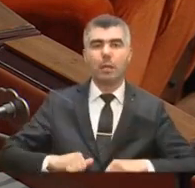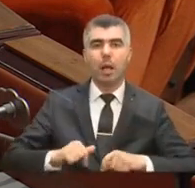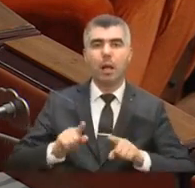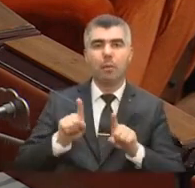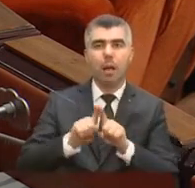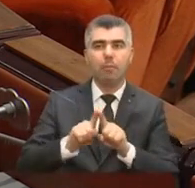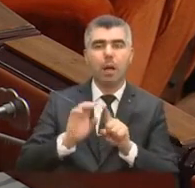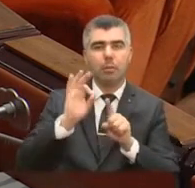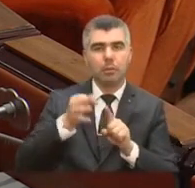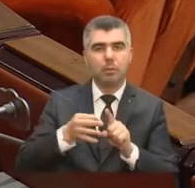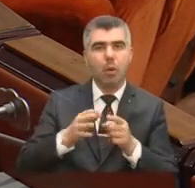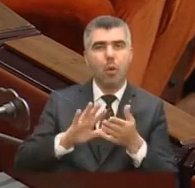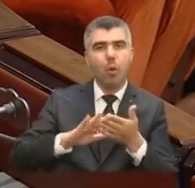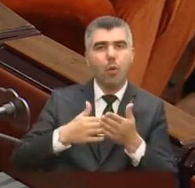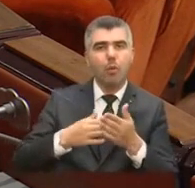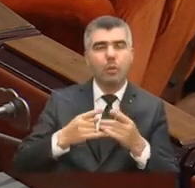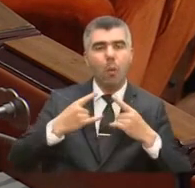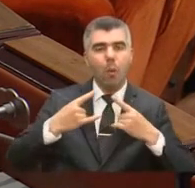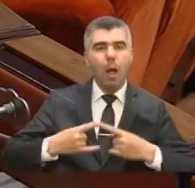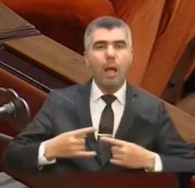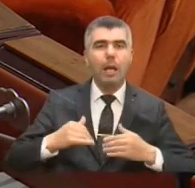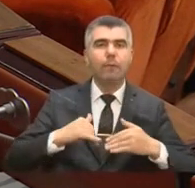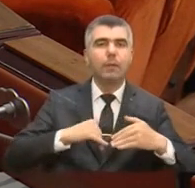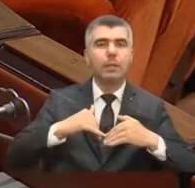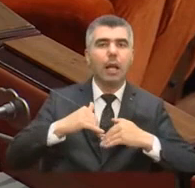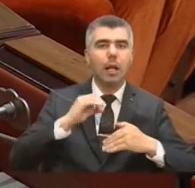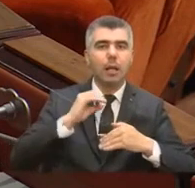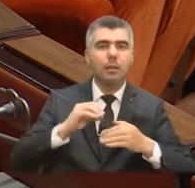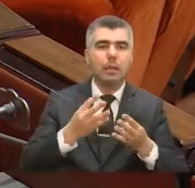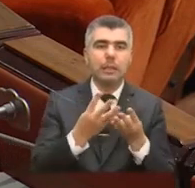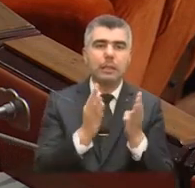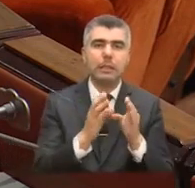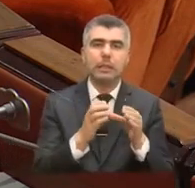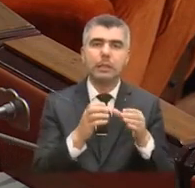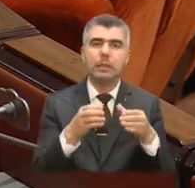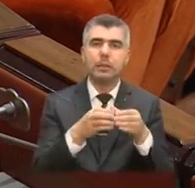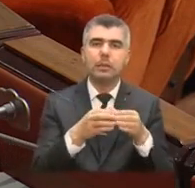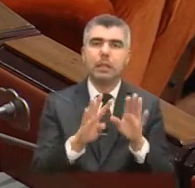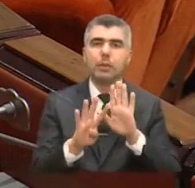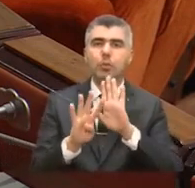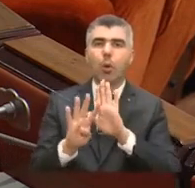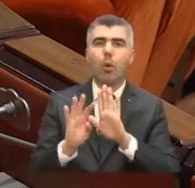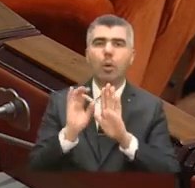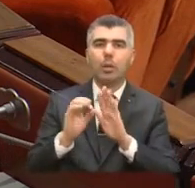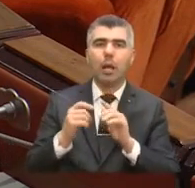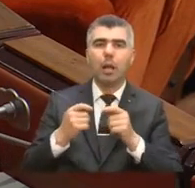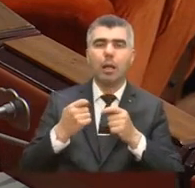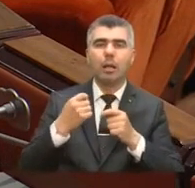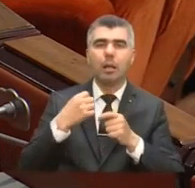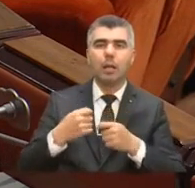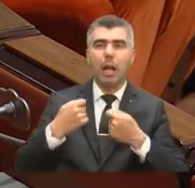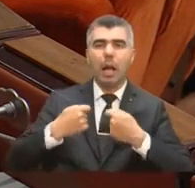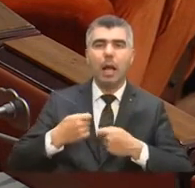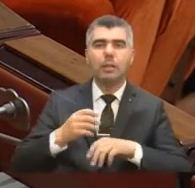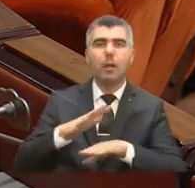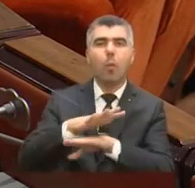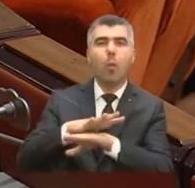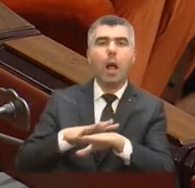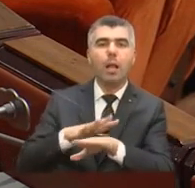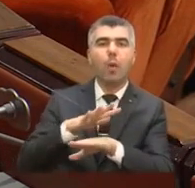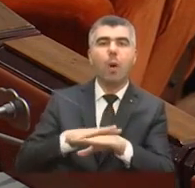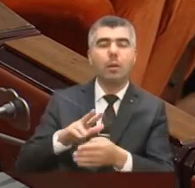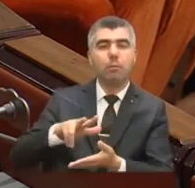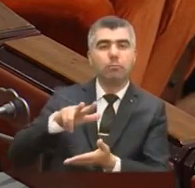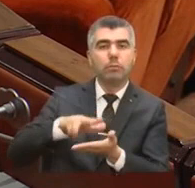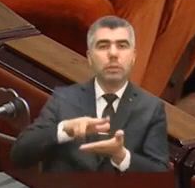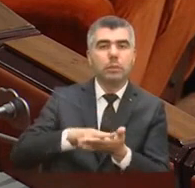تفعيل آلية الحكامة للسلامة الطرقية بفضل عقد 9 لجان جهوية للسلامة الطرقية تحت رئاسة السادة الأولى والمصادقة من خلالها